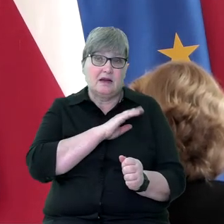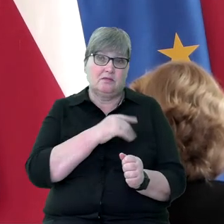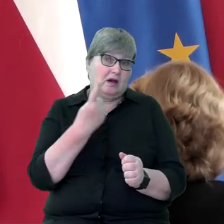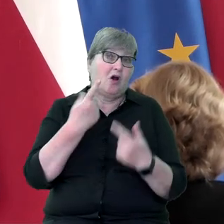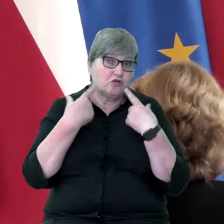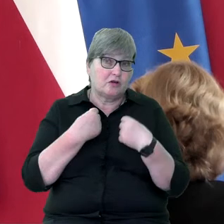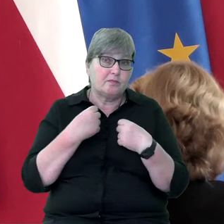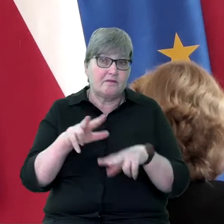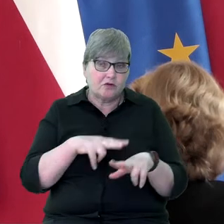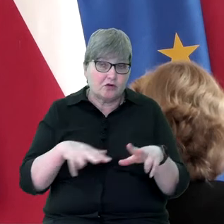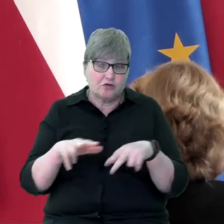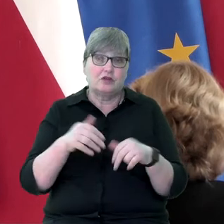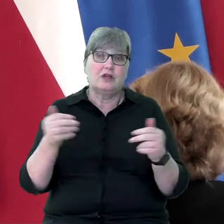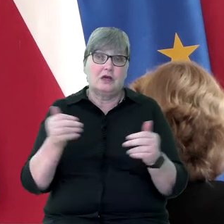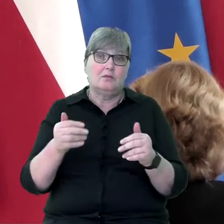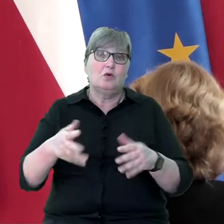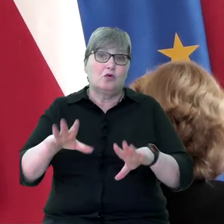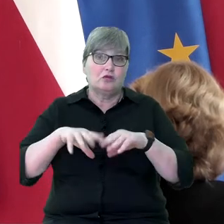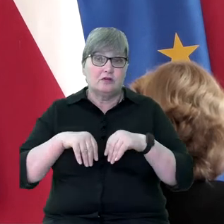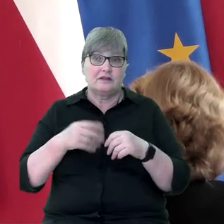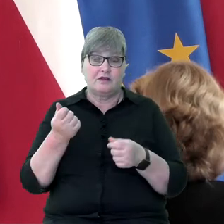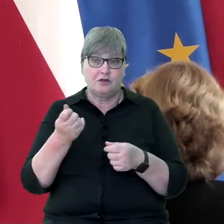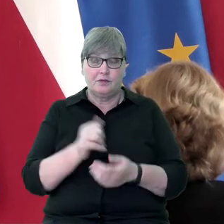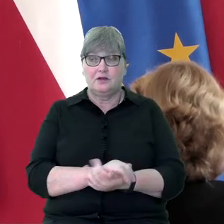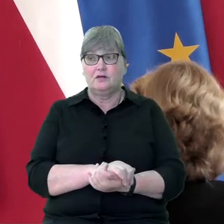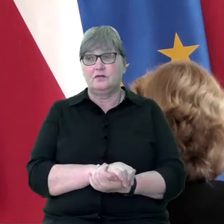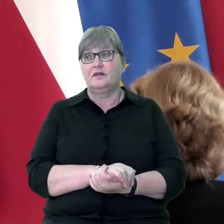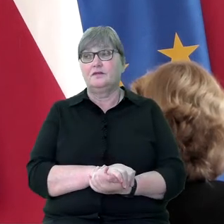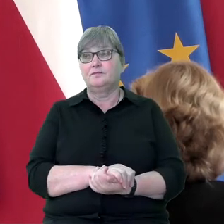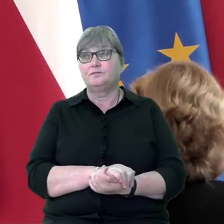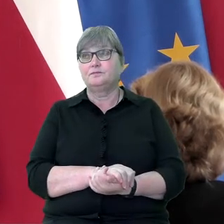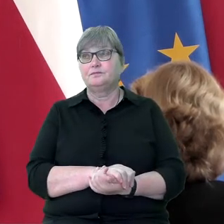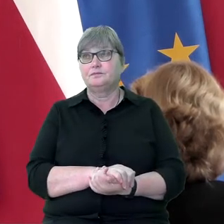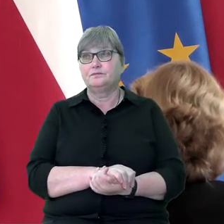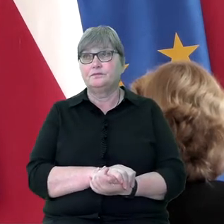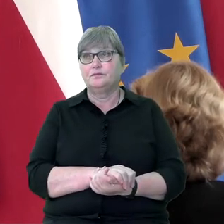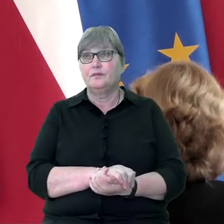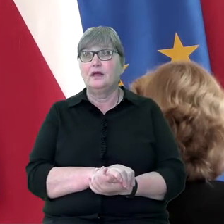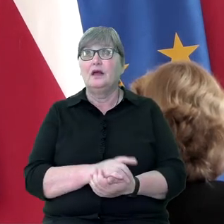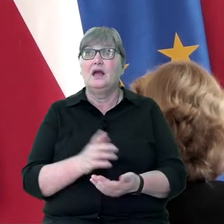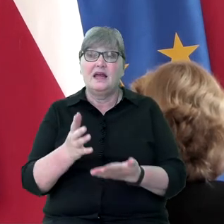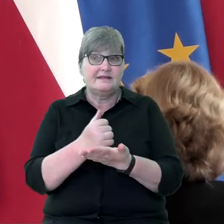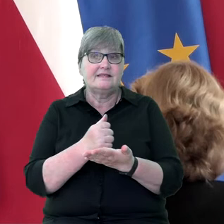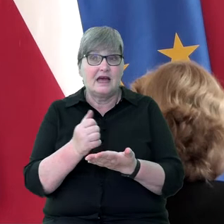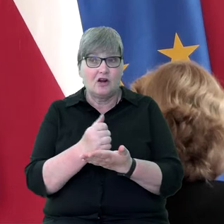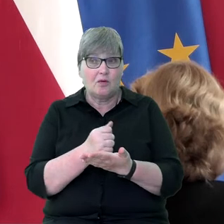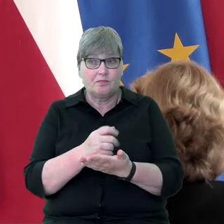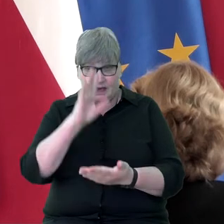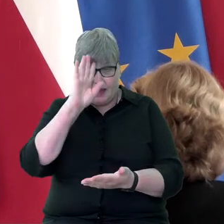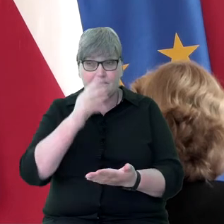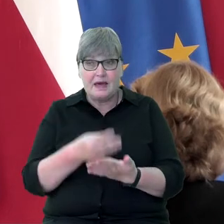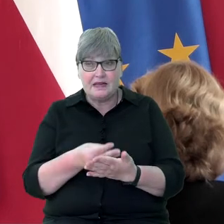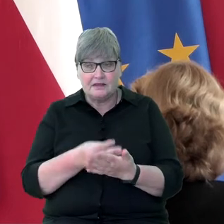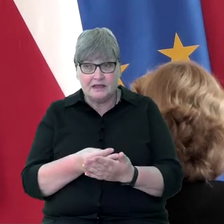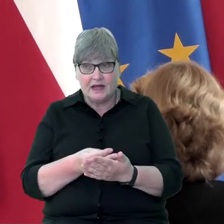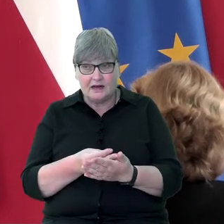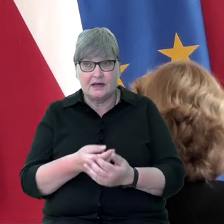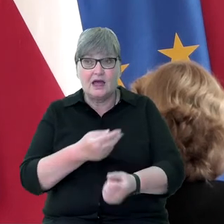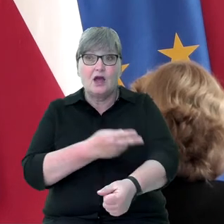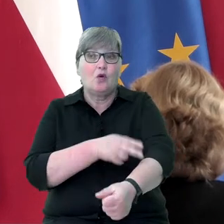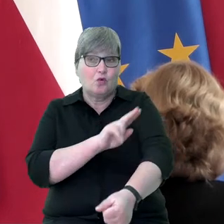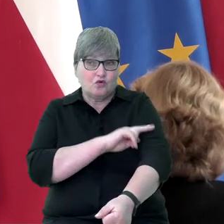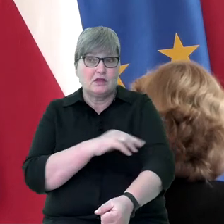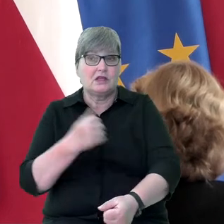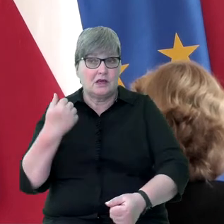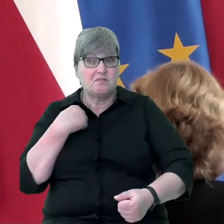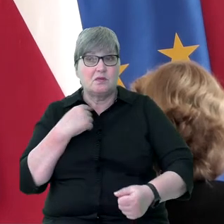też regulowały te z tym związane kwestie. Pod względem uposażenia emerytalnego sytuacja urzędników także była